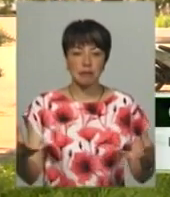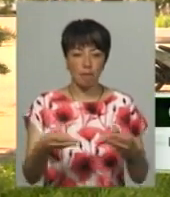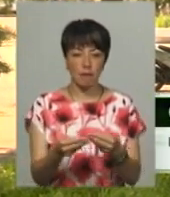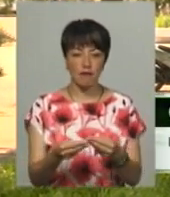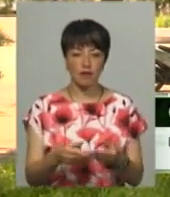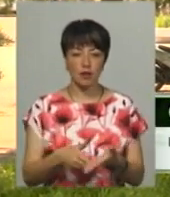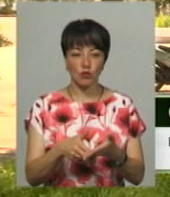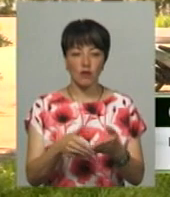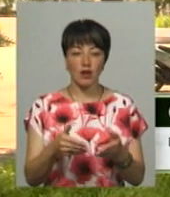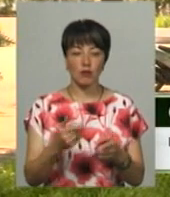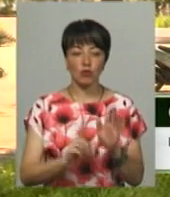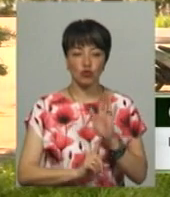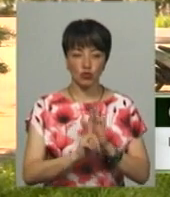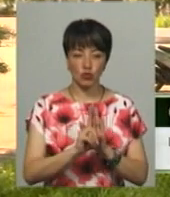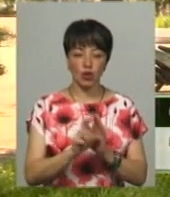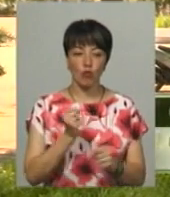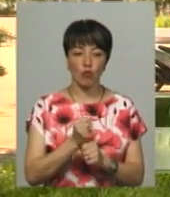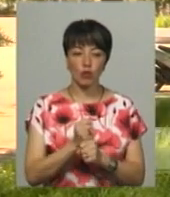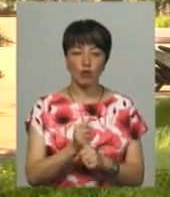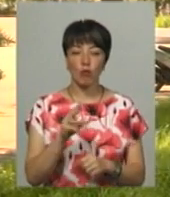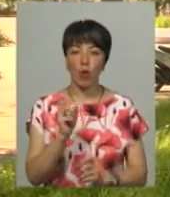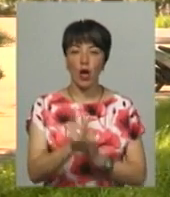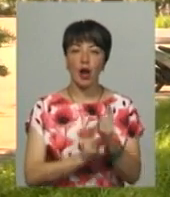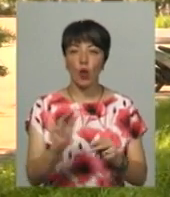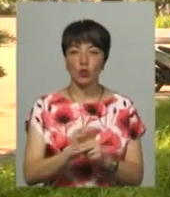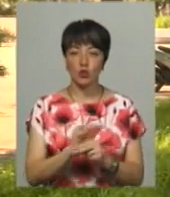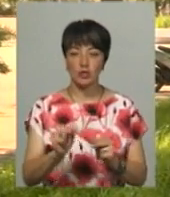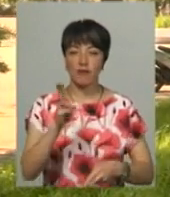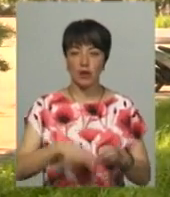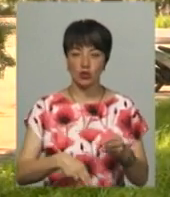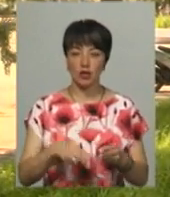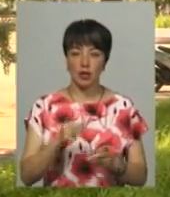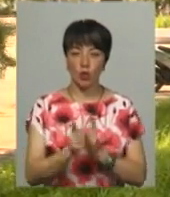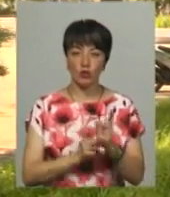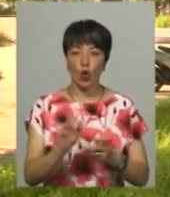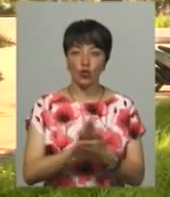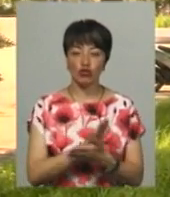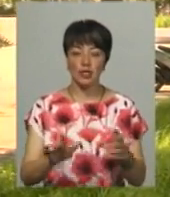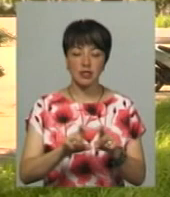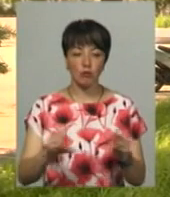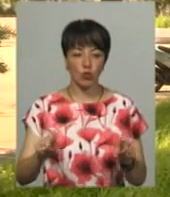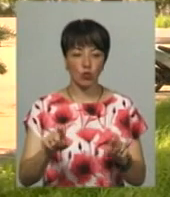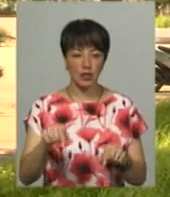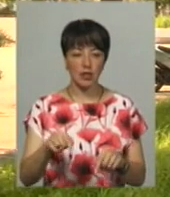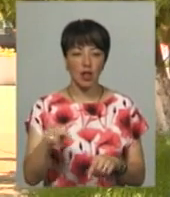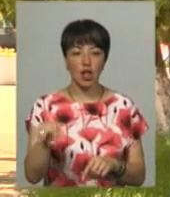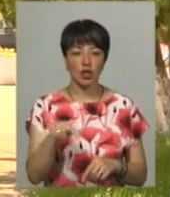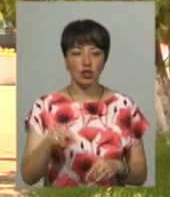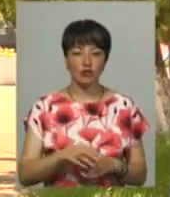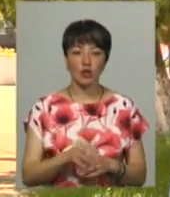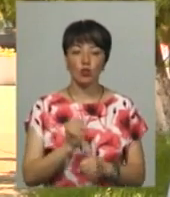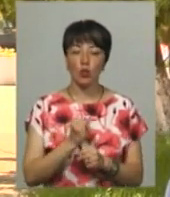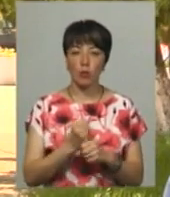співфінансування, після чого почнуться роботи по реконструкції, по завершенню реконструкції очисних споруд в СМТ Летичів.